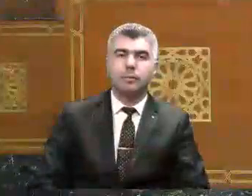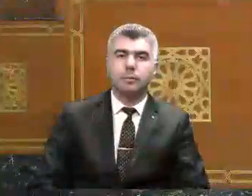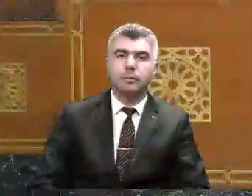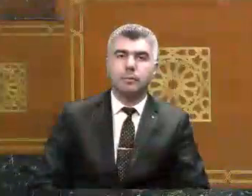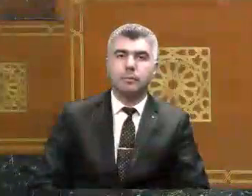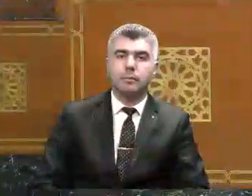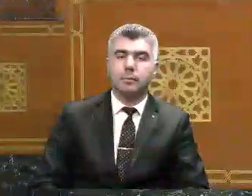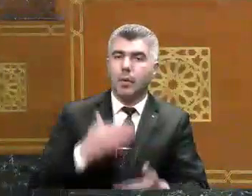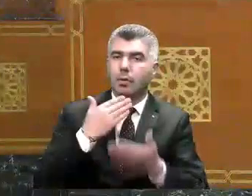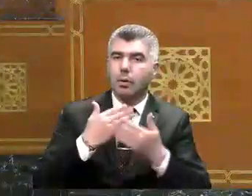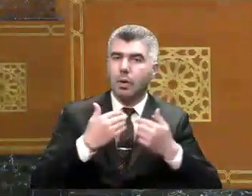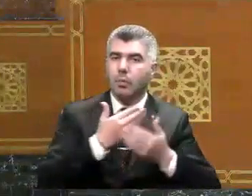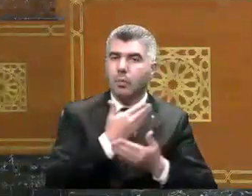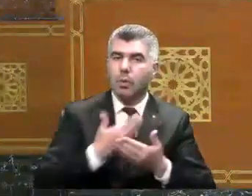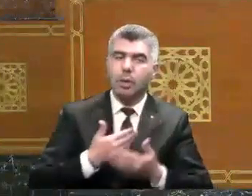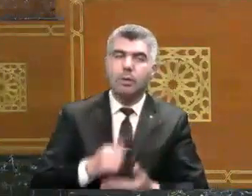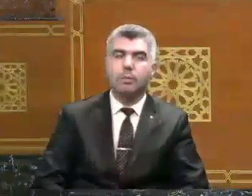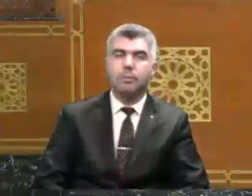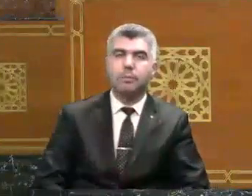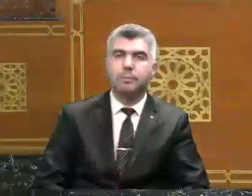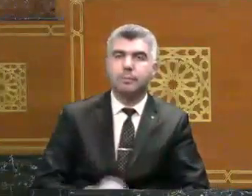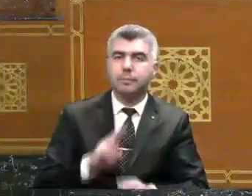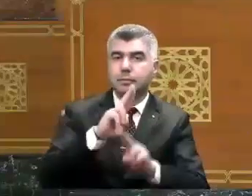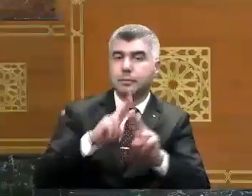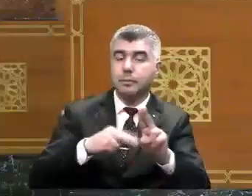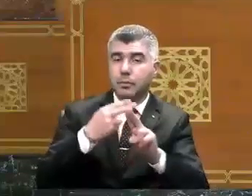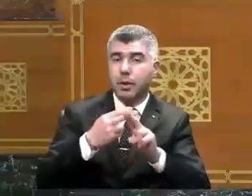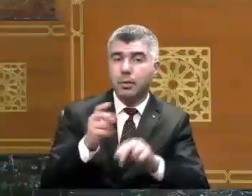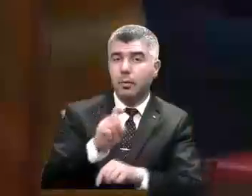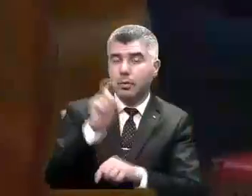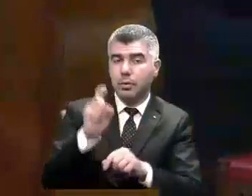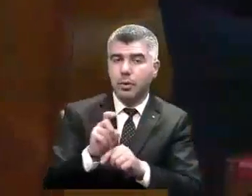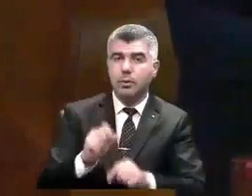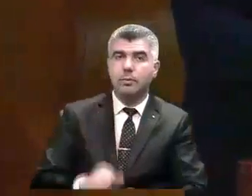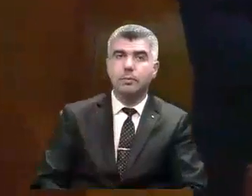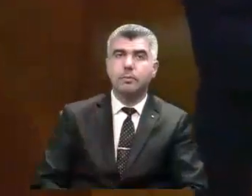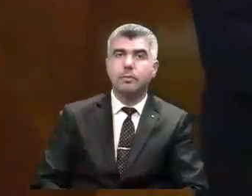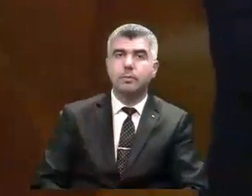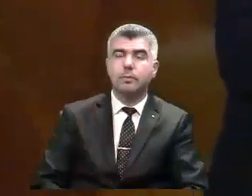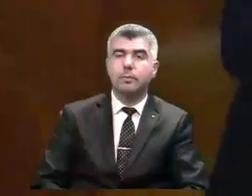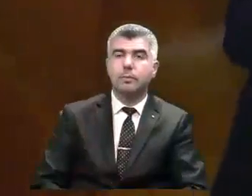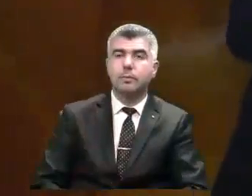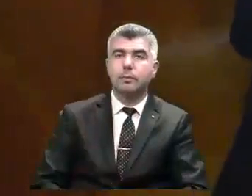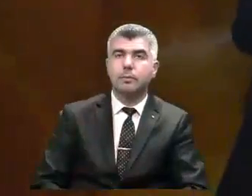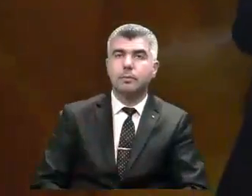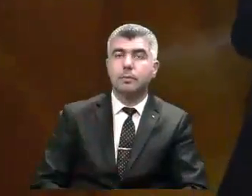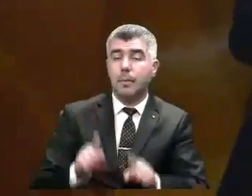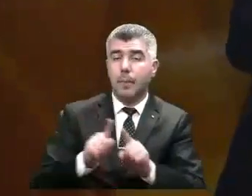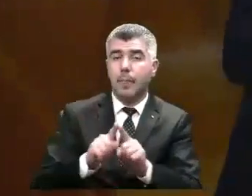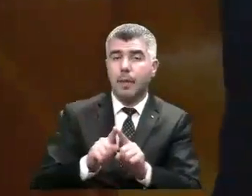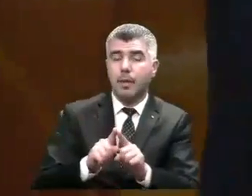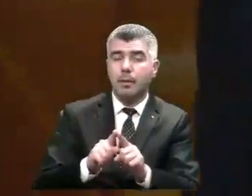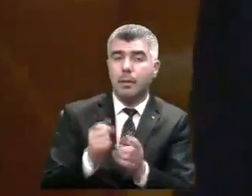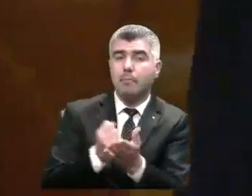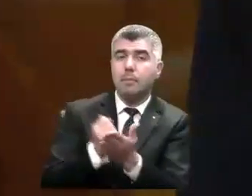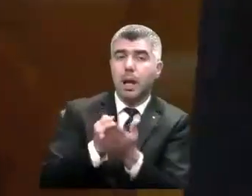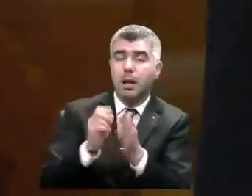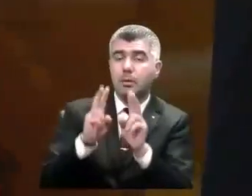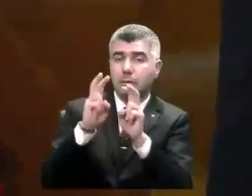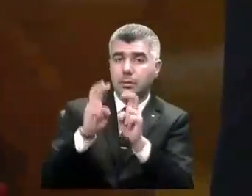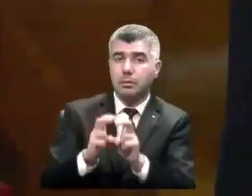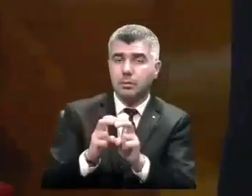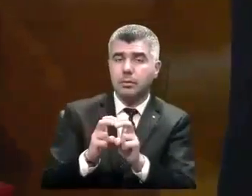شكراً سيد المستشار. يعني جواباً على سؤالكم، هذا سميتو النسبة ديال الرسوب، المشكل ديالها راه